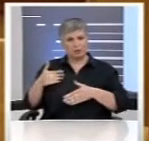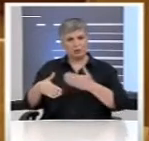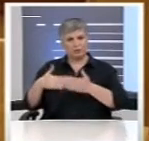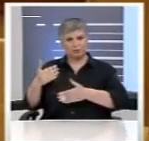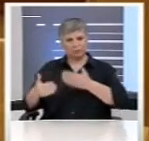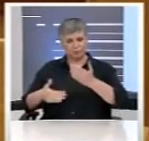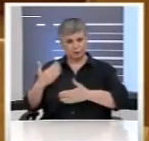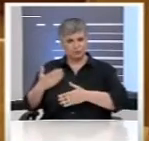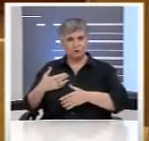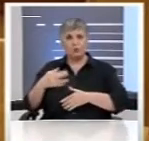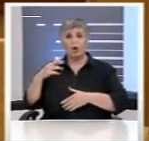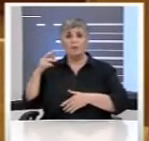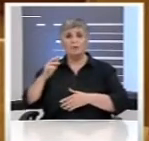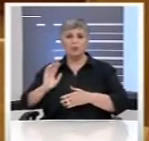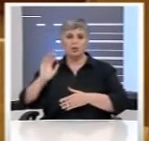στα